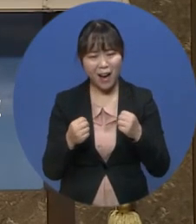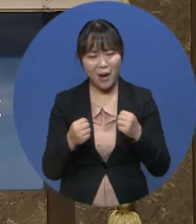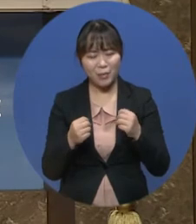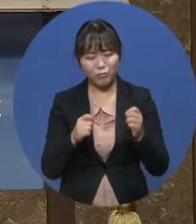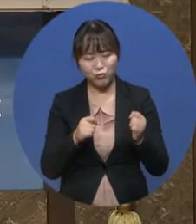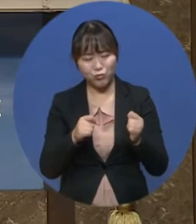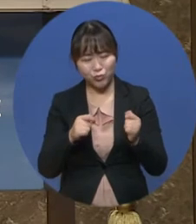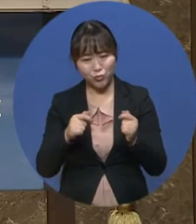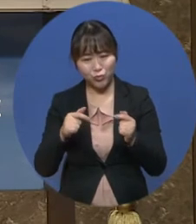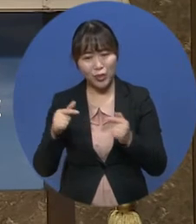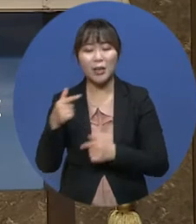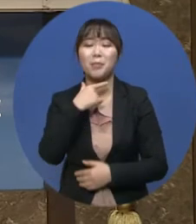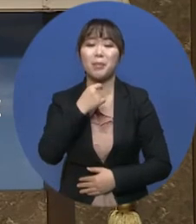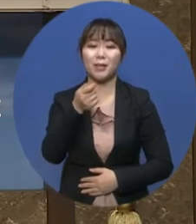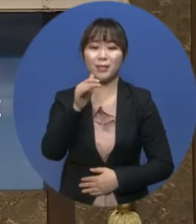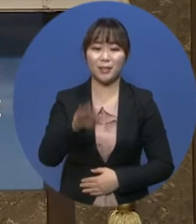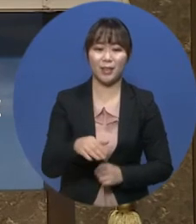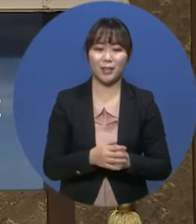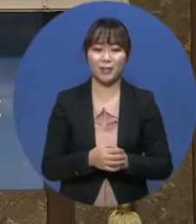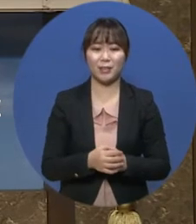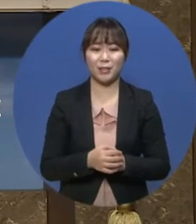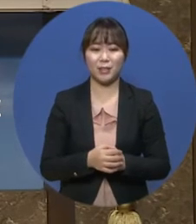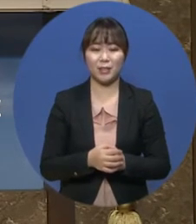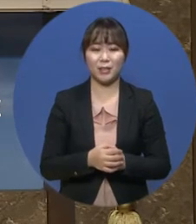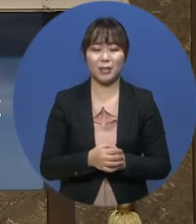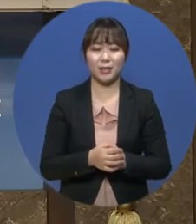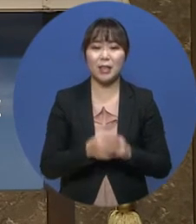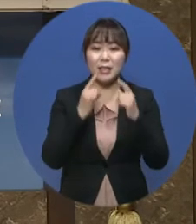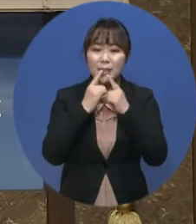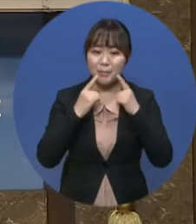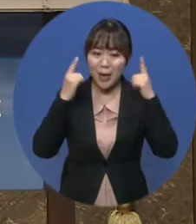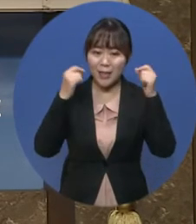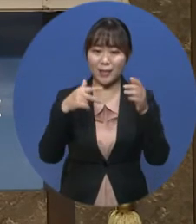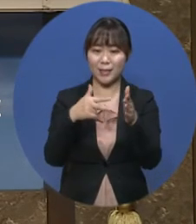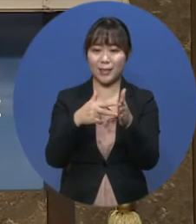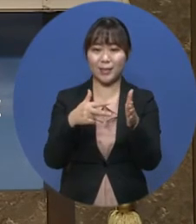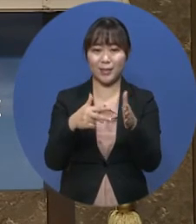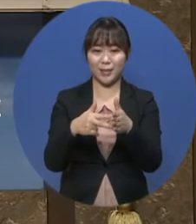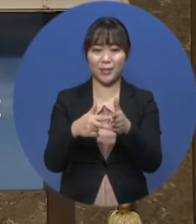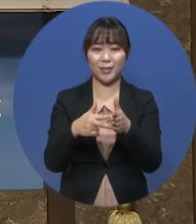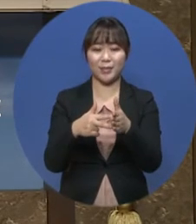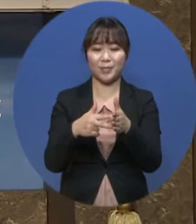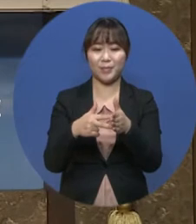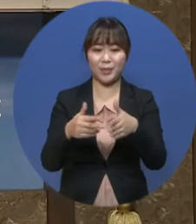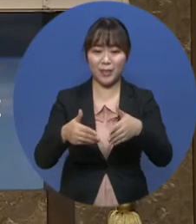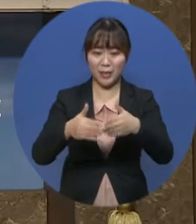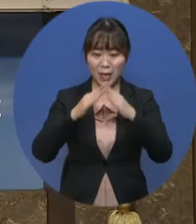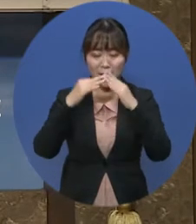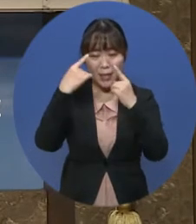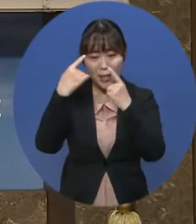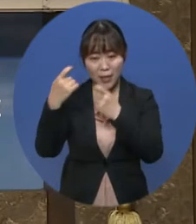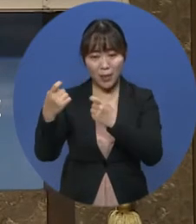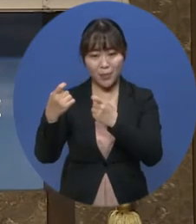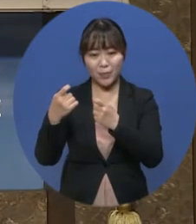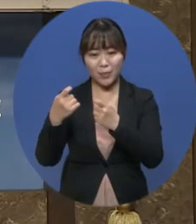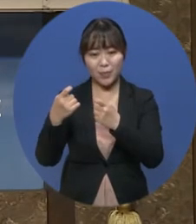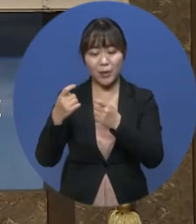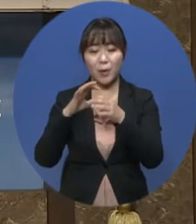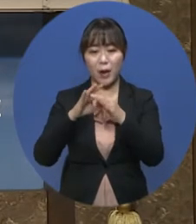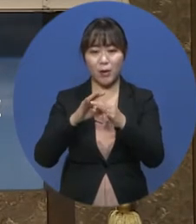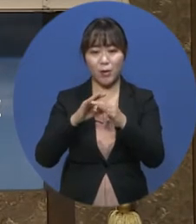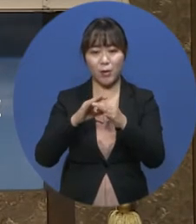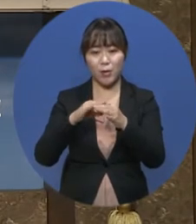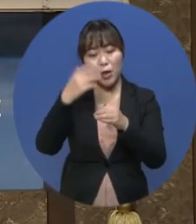생각이 있는데 4 우선 음 그 수마일 창립 기념 하는